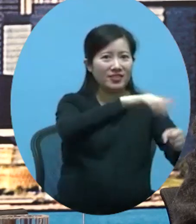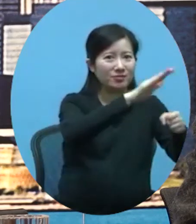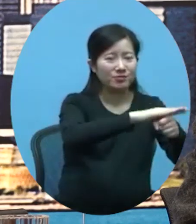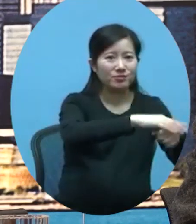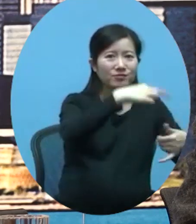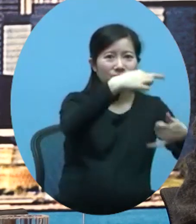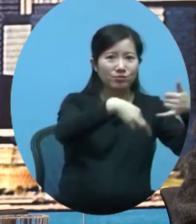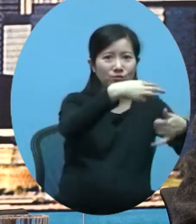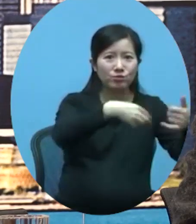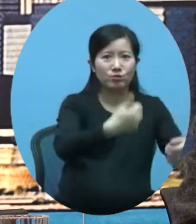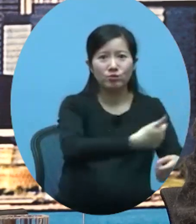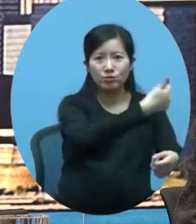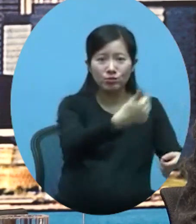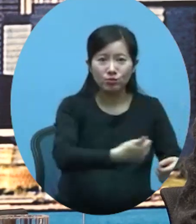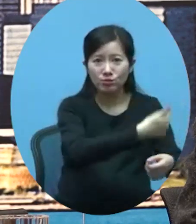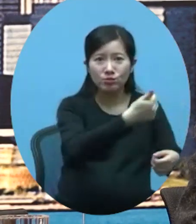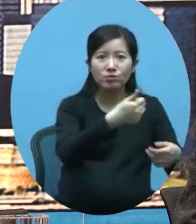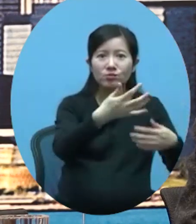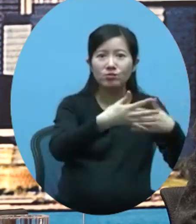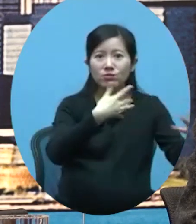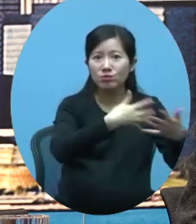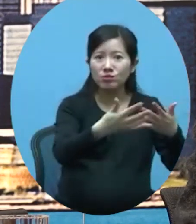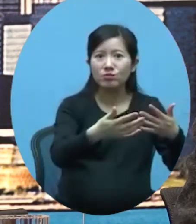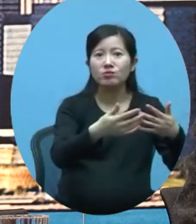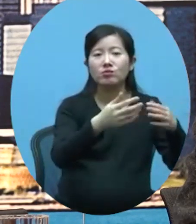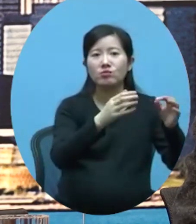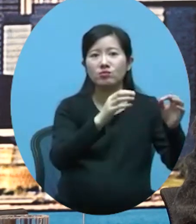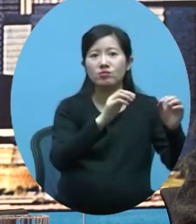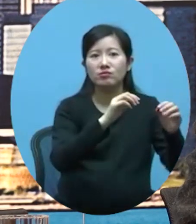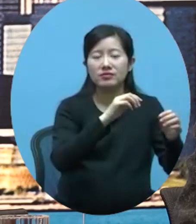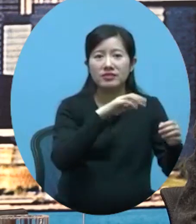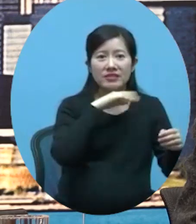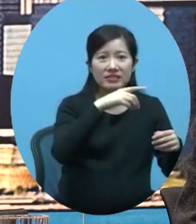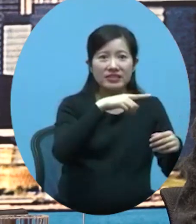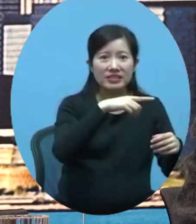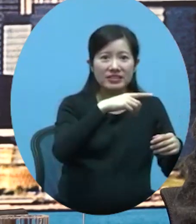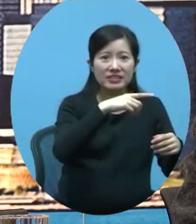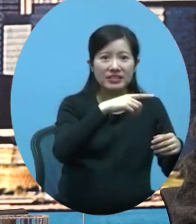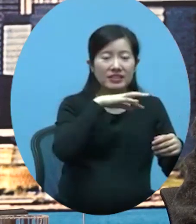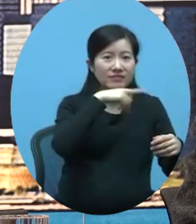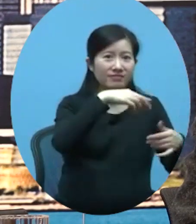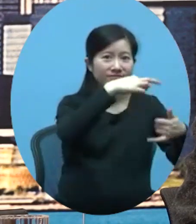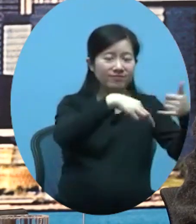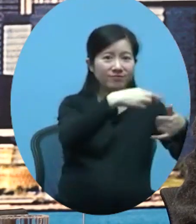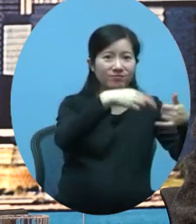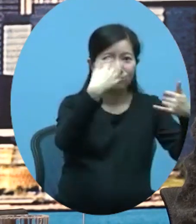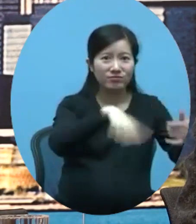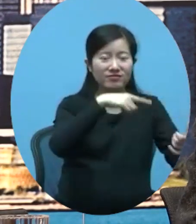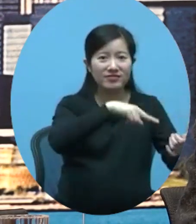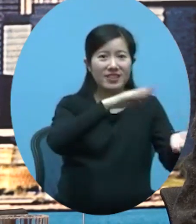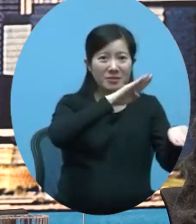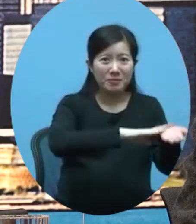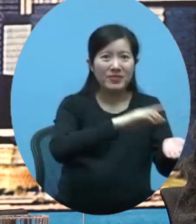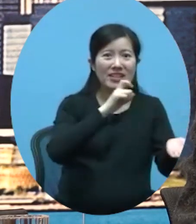是陽性的他是有那個感染的他一定就在當地就醫了就不